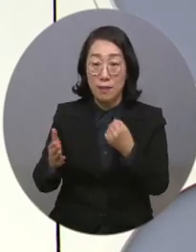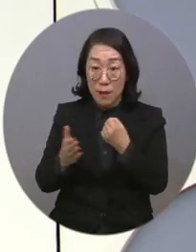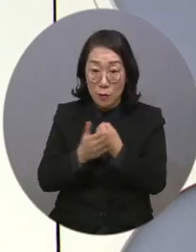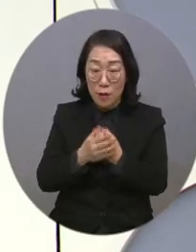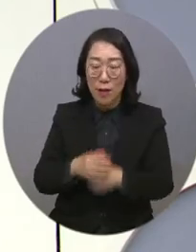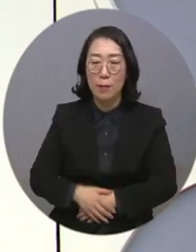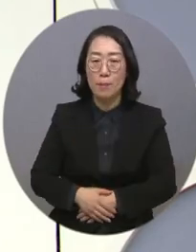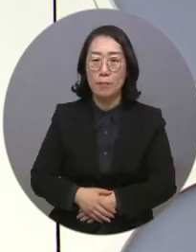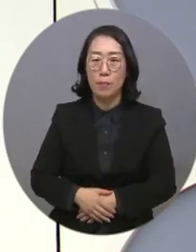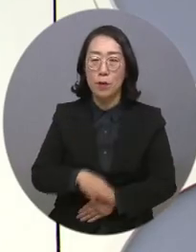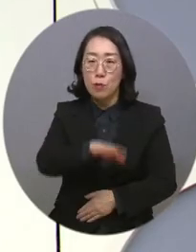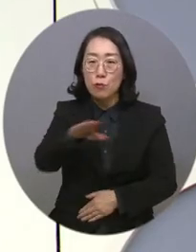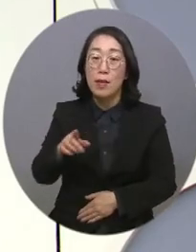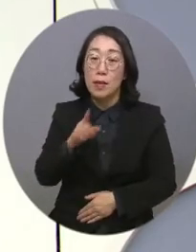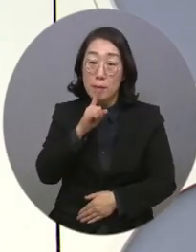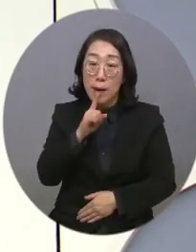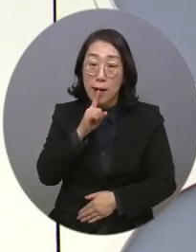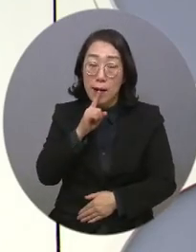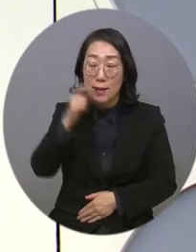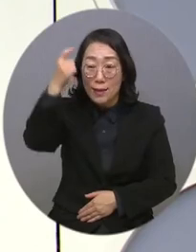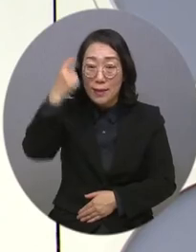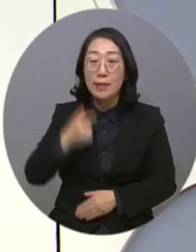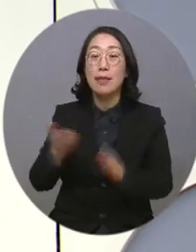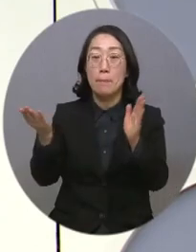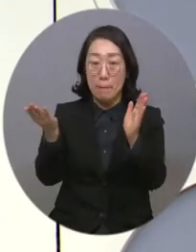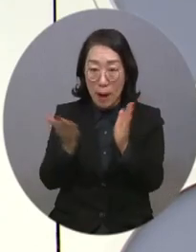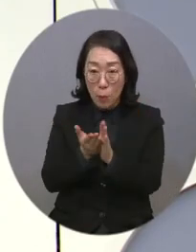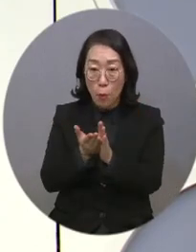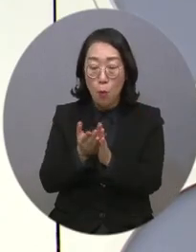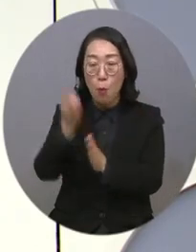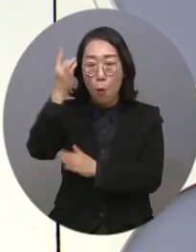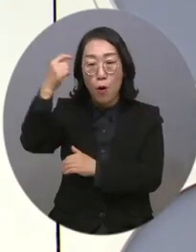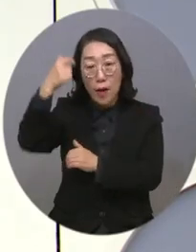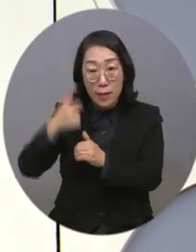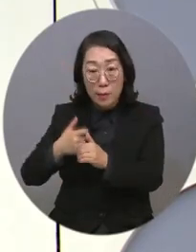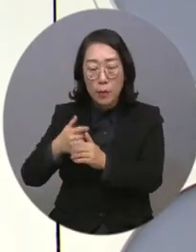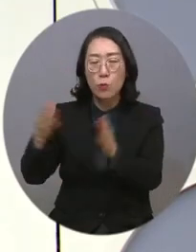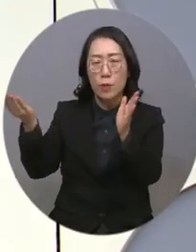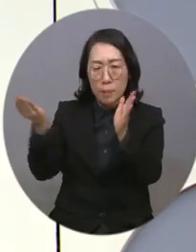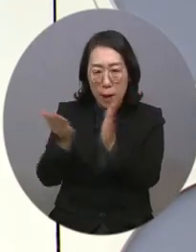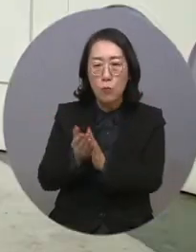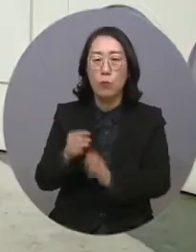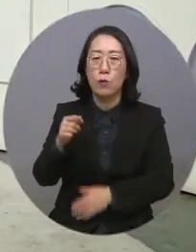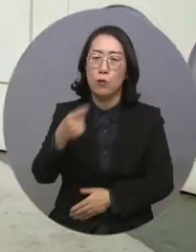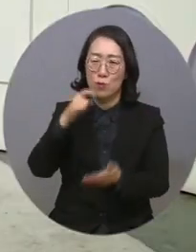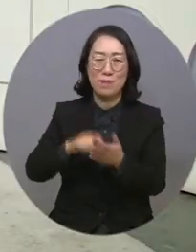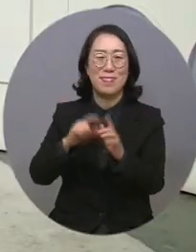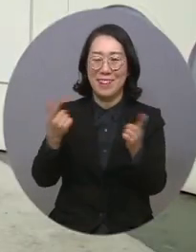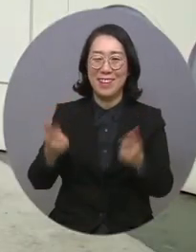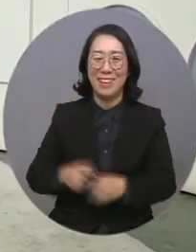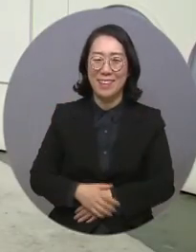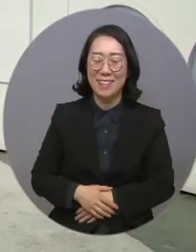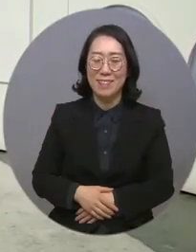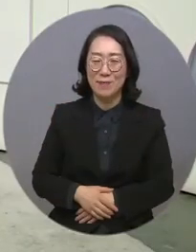이게 우리말에 맞기도 하고 또 번역에도 충실하고 이렇게 작품을 번역하기가 정말 힘듭니다. 그렇죠.